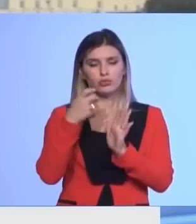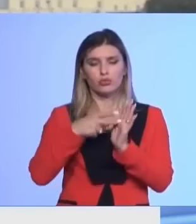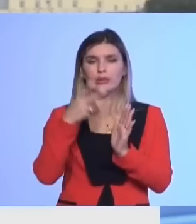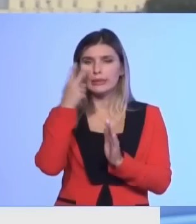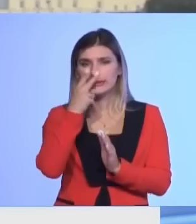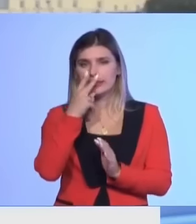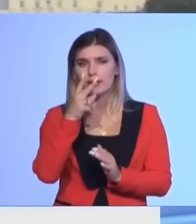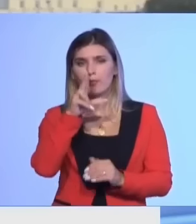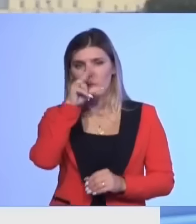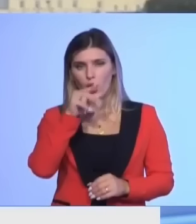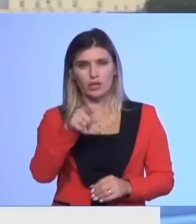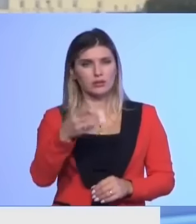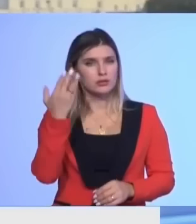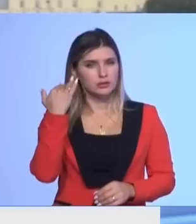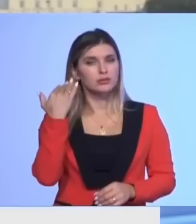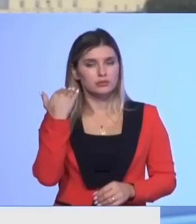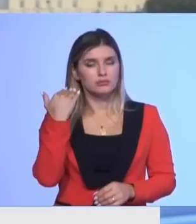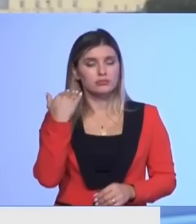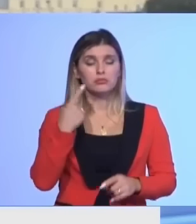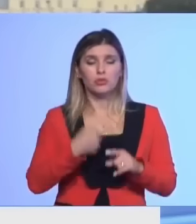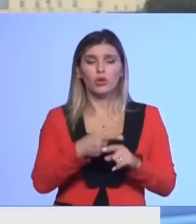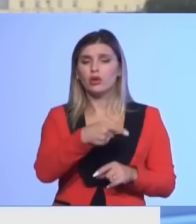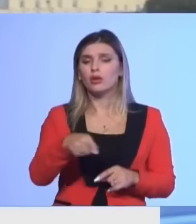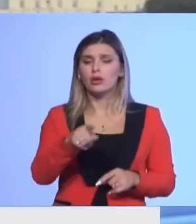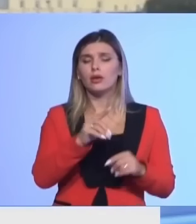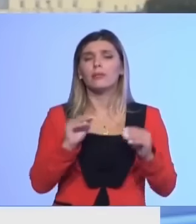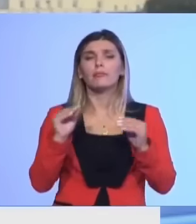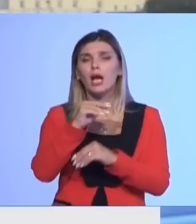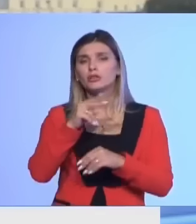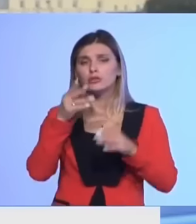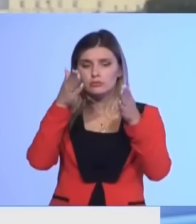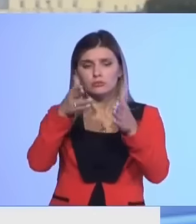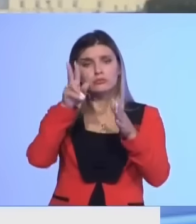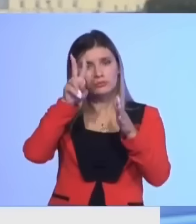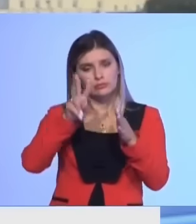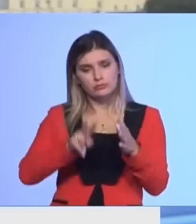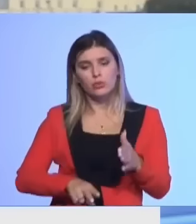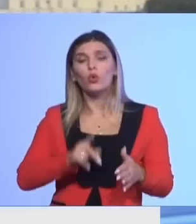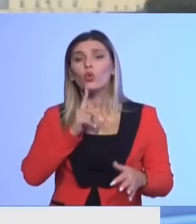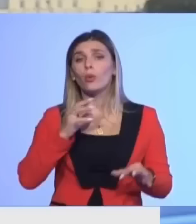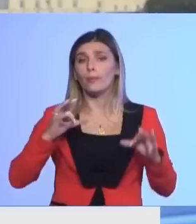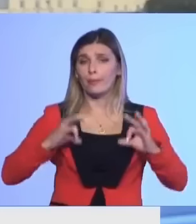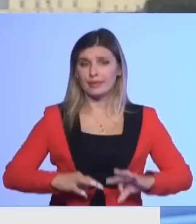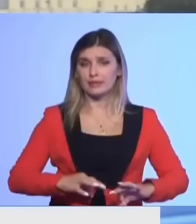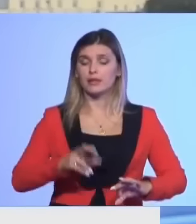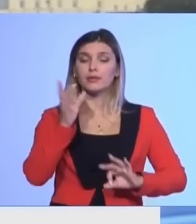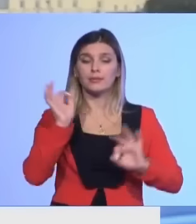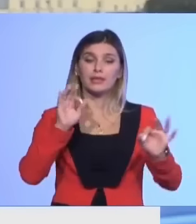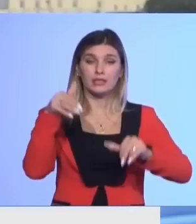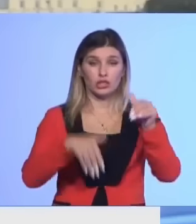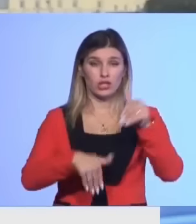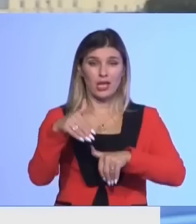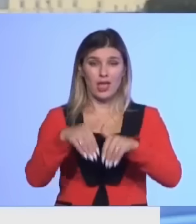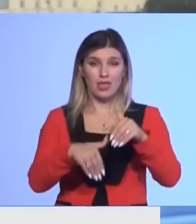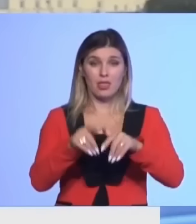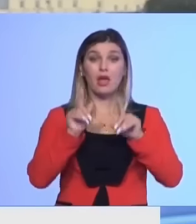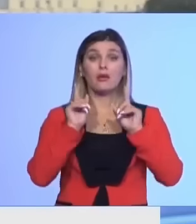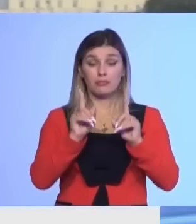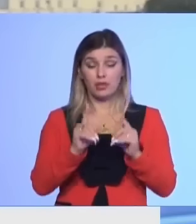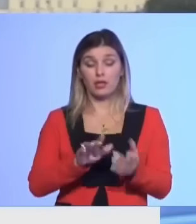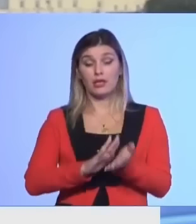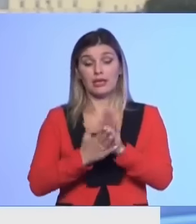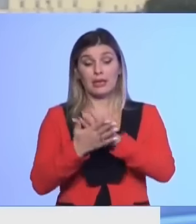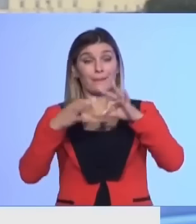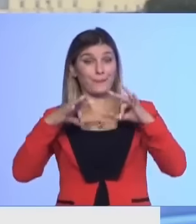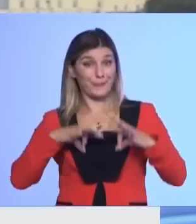2020. Amerikanët alketa zakonisht përqendrohen te kandidati për president kur zgjedhin se për këtë votojnë, por kandidatët për nën